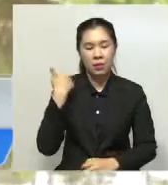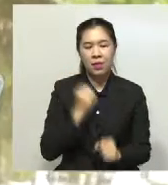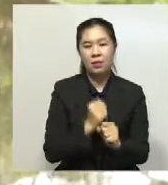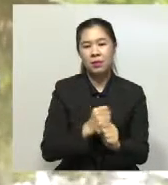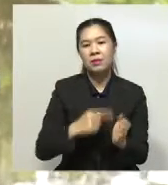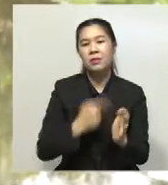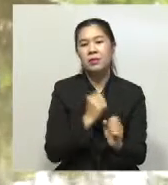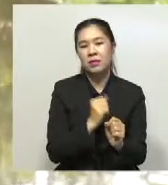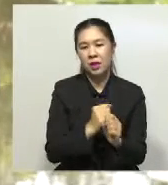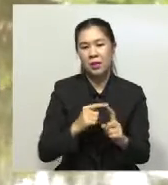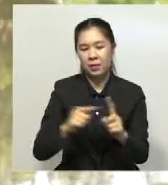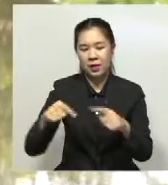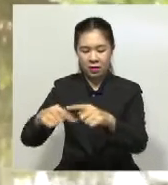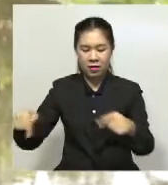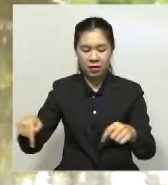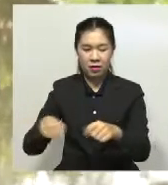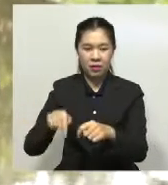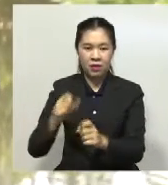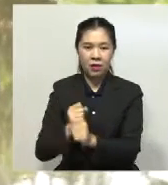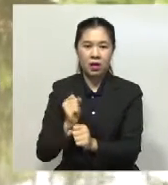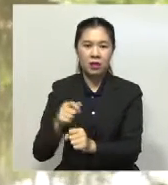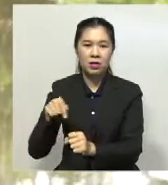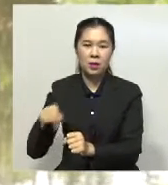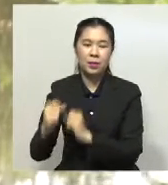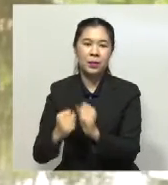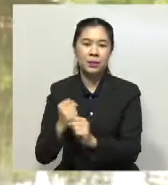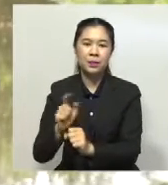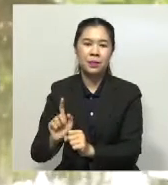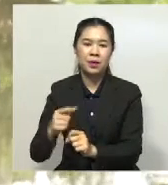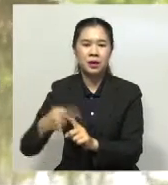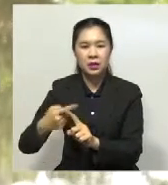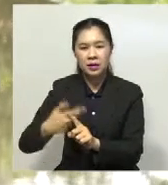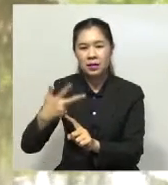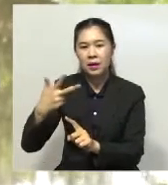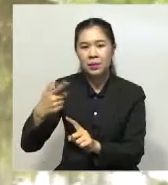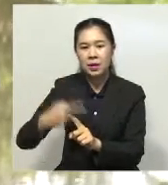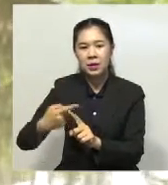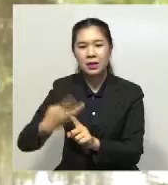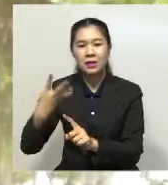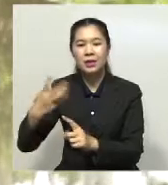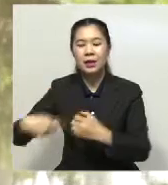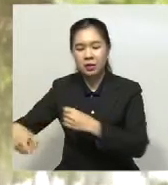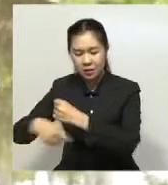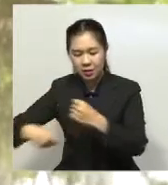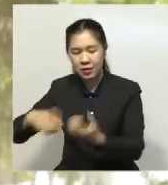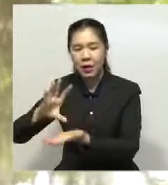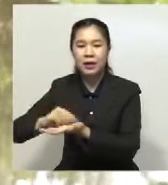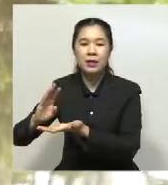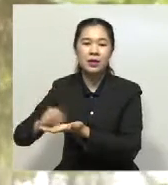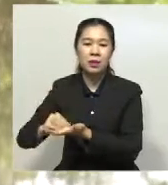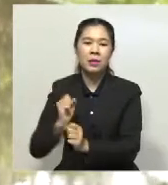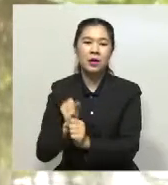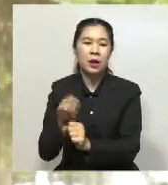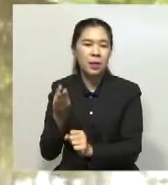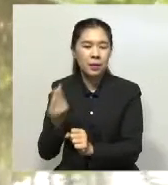พื้นที่นี้จะไม่ได้ทำนาปีมันจะทำนาปังตลอด3เดือนประมาณไม่เกิน4เดือนก็เก็บเกี่ยวถ้าทำเร็ว